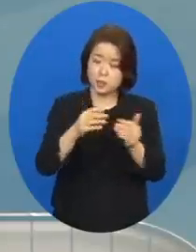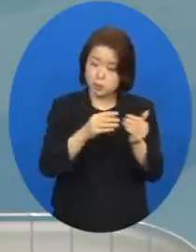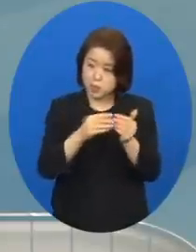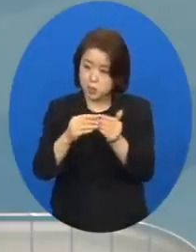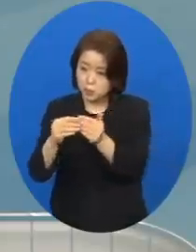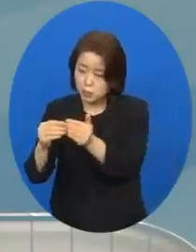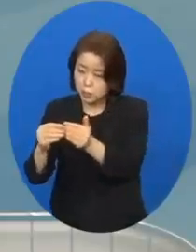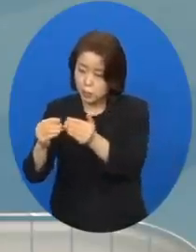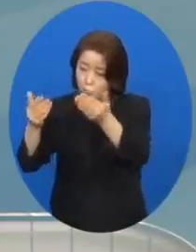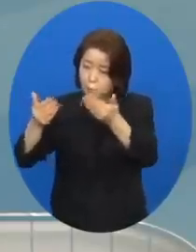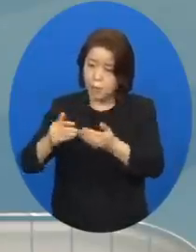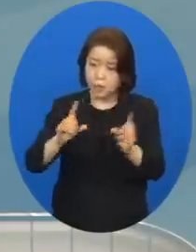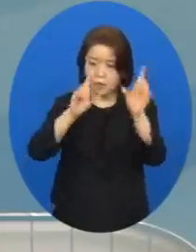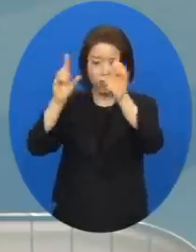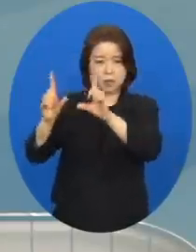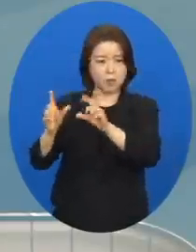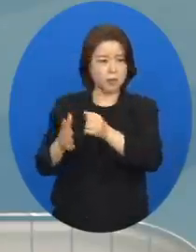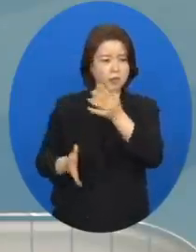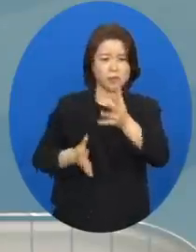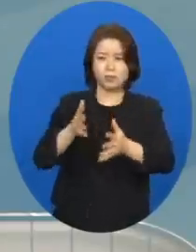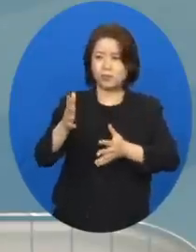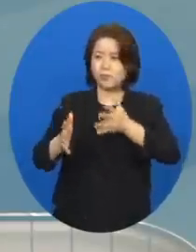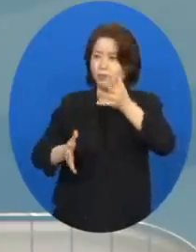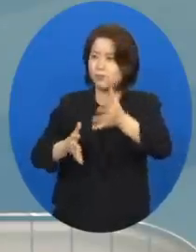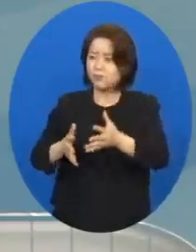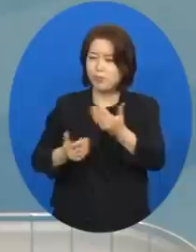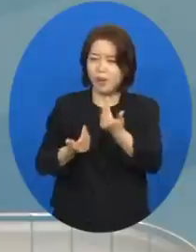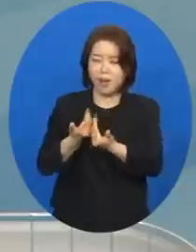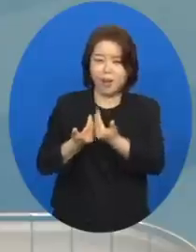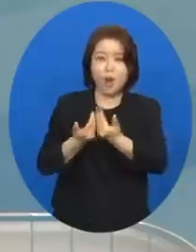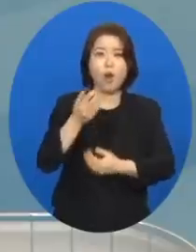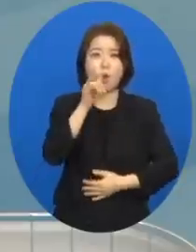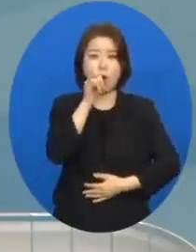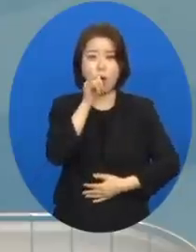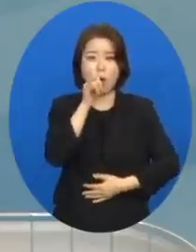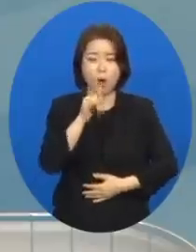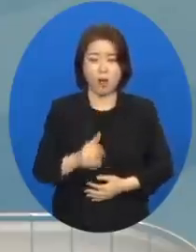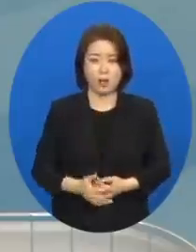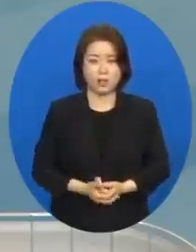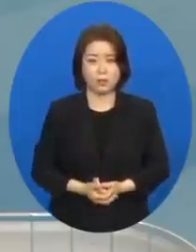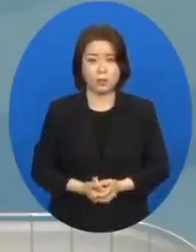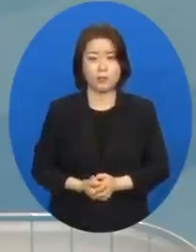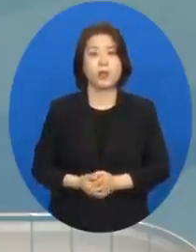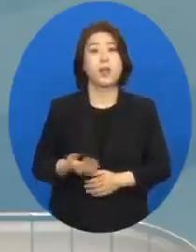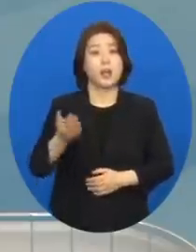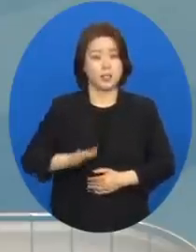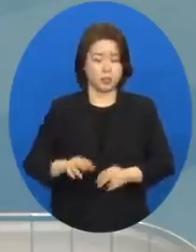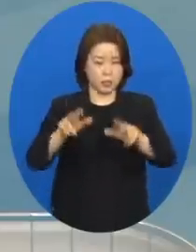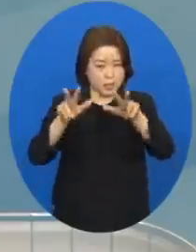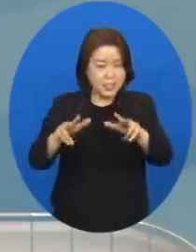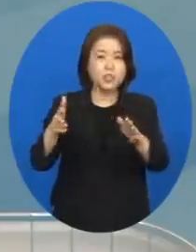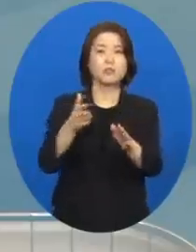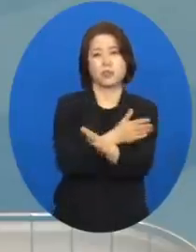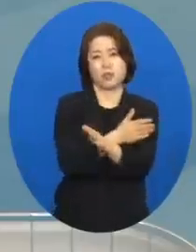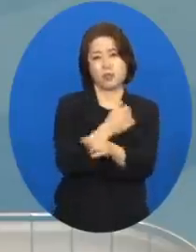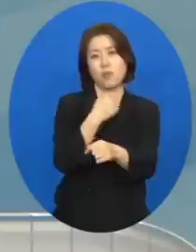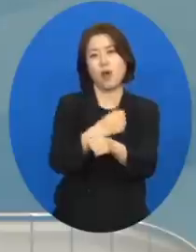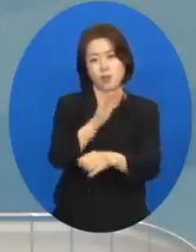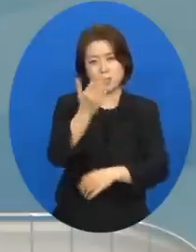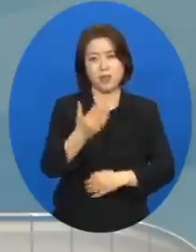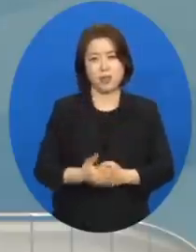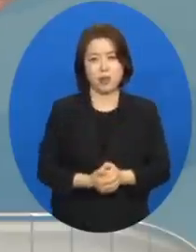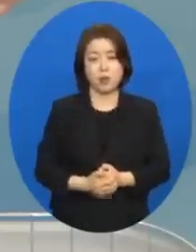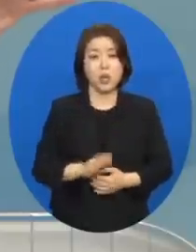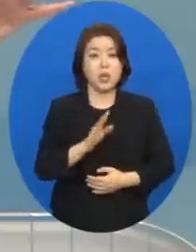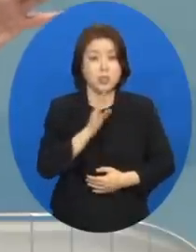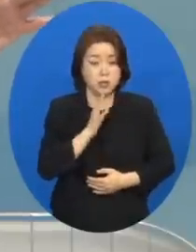받는 삶이 너무 서툴고 어색한 겁니다. 이제부터라도 하셔야 돼요.